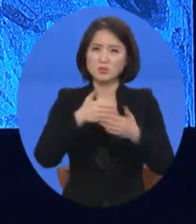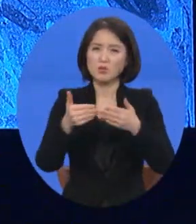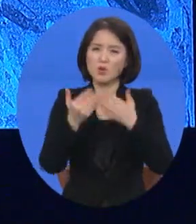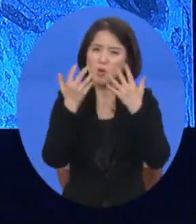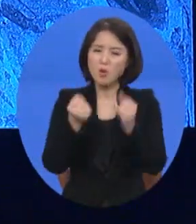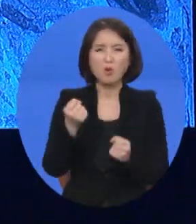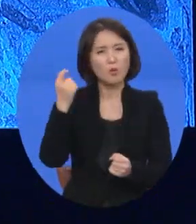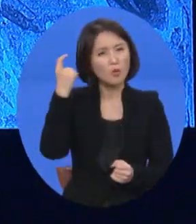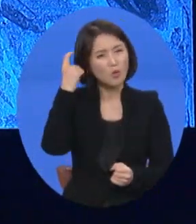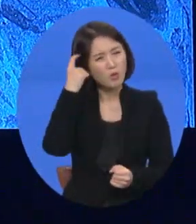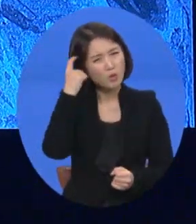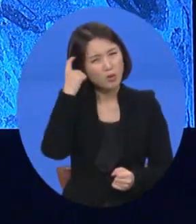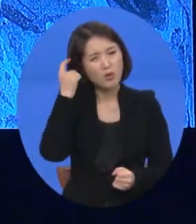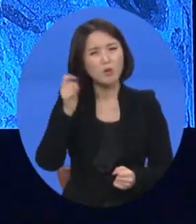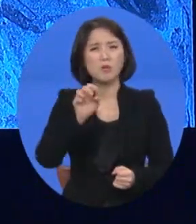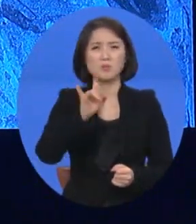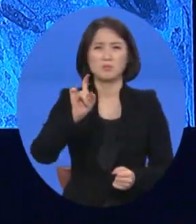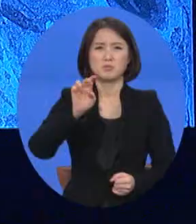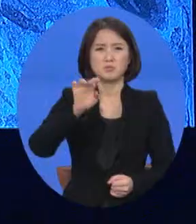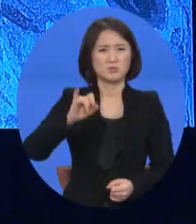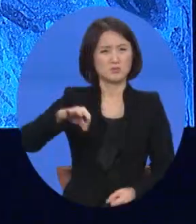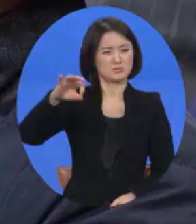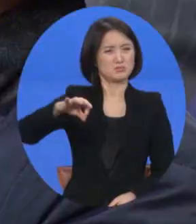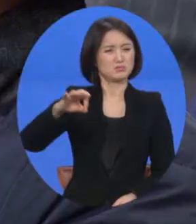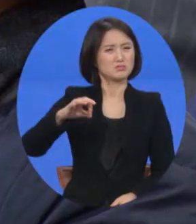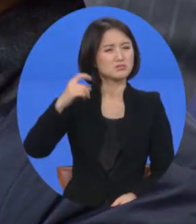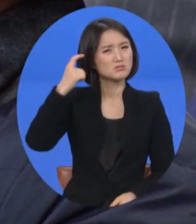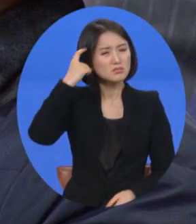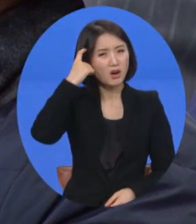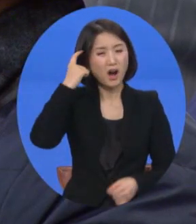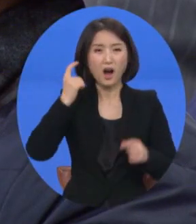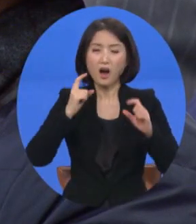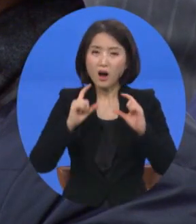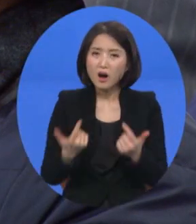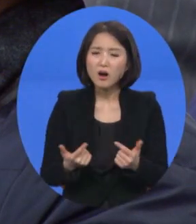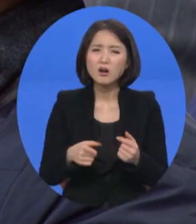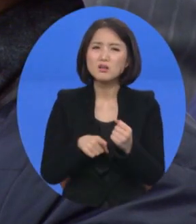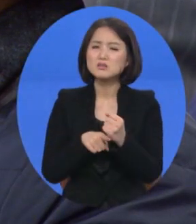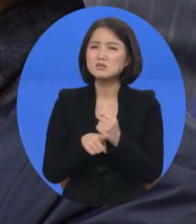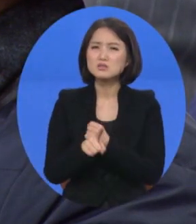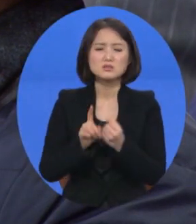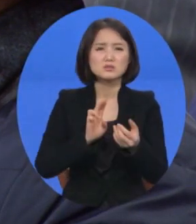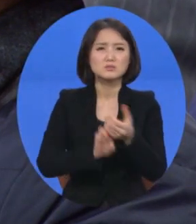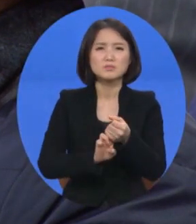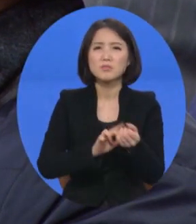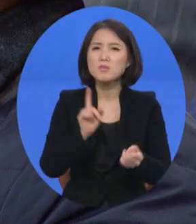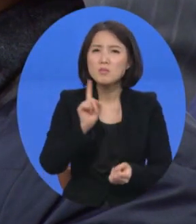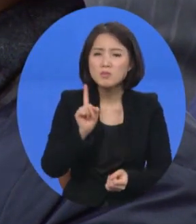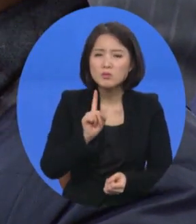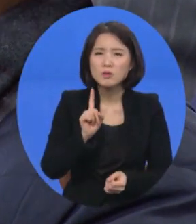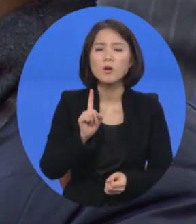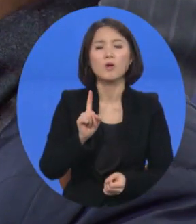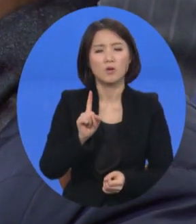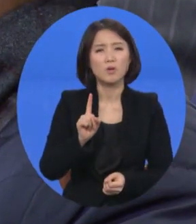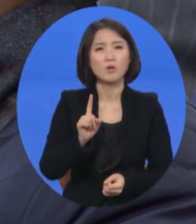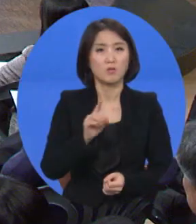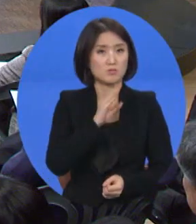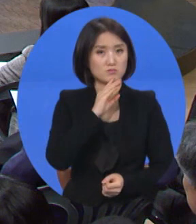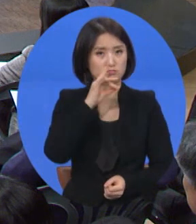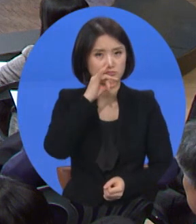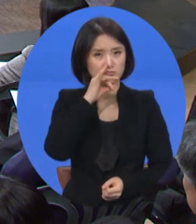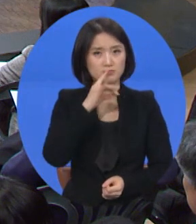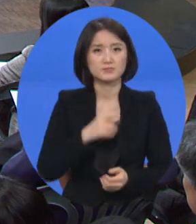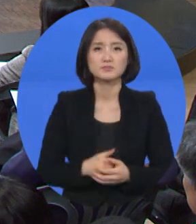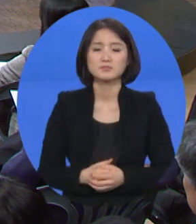미 물에 지나지 않는 매미 매미 가 도대체 무슨 뜻이 있어서 화가들이 이선희 요 매미 그림을 그렸을까 요